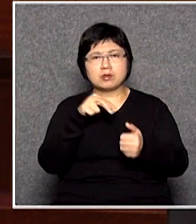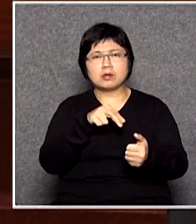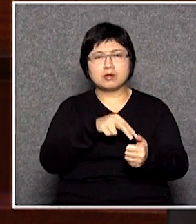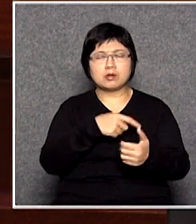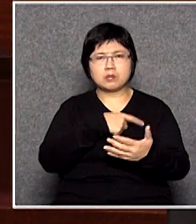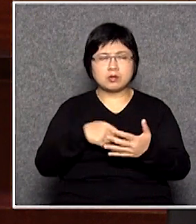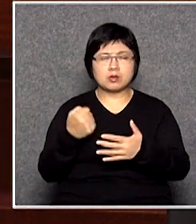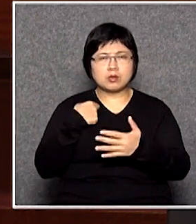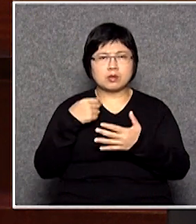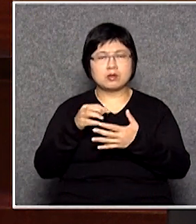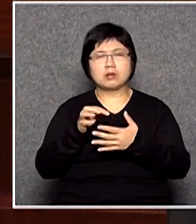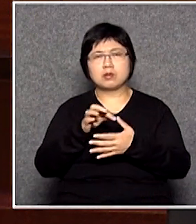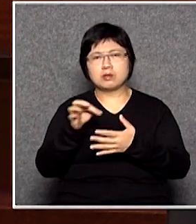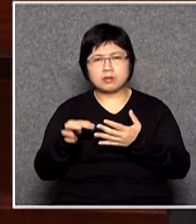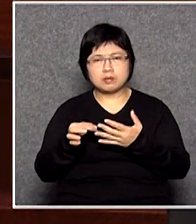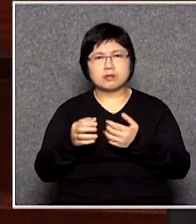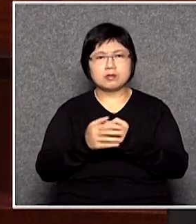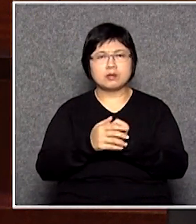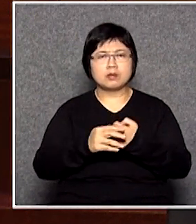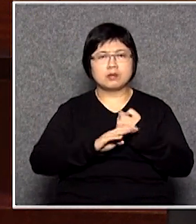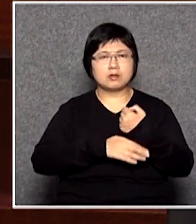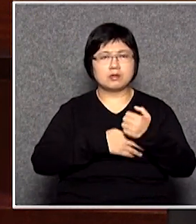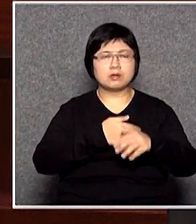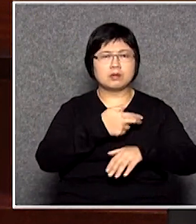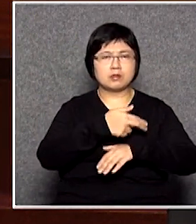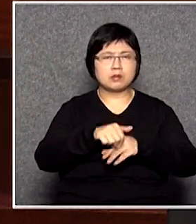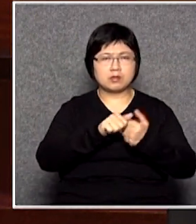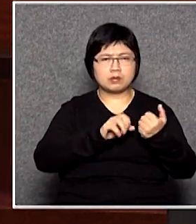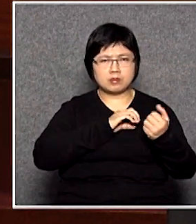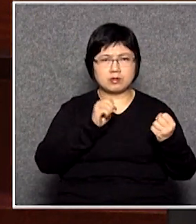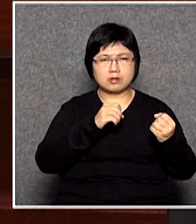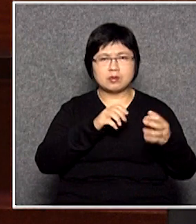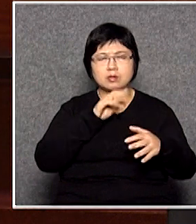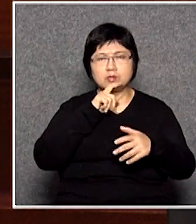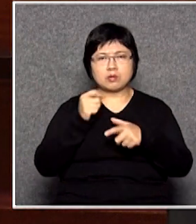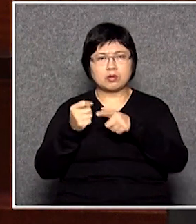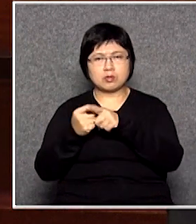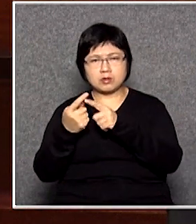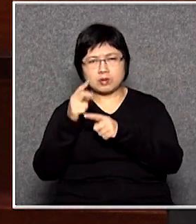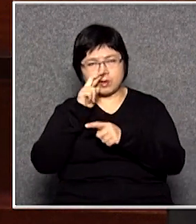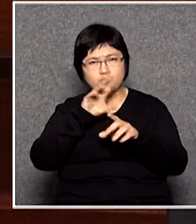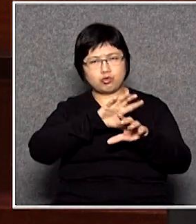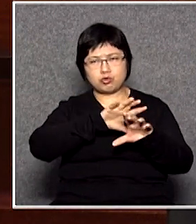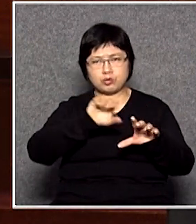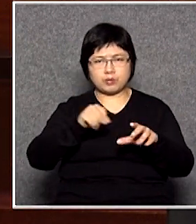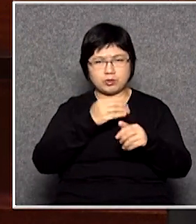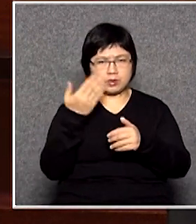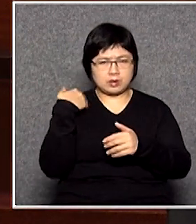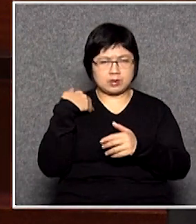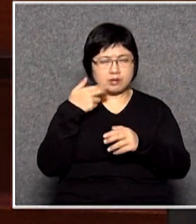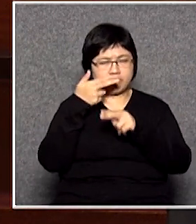能力。以法案委員會的會議為例，除非公眾看完所有早前的事